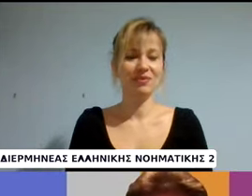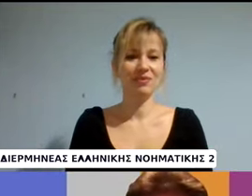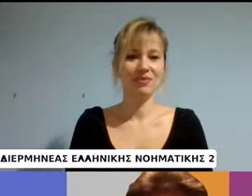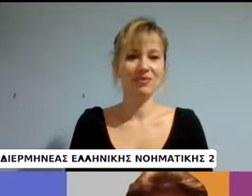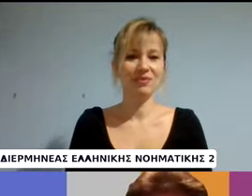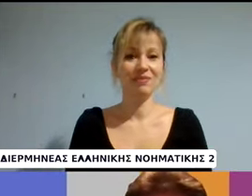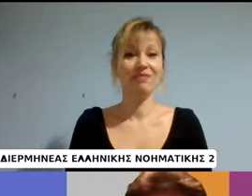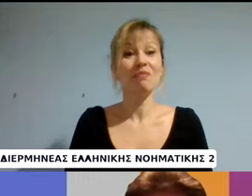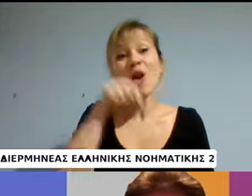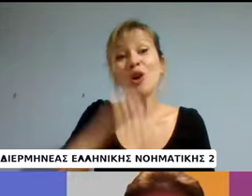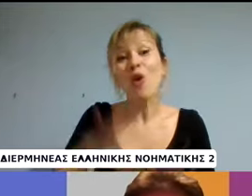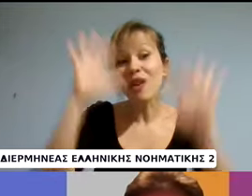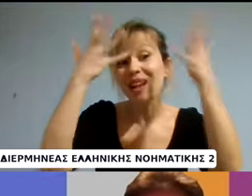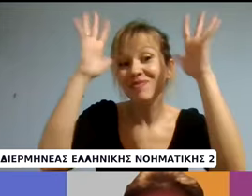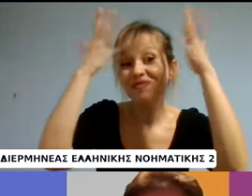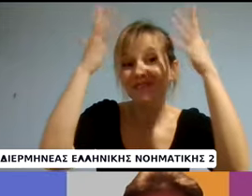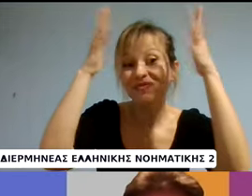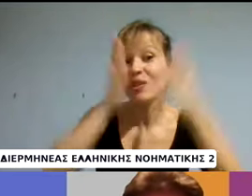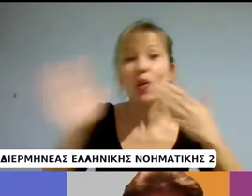Εδώ χειροκροτάμε, κάνουμε και αυτό.